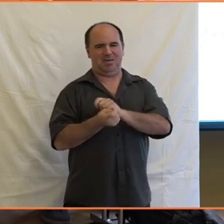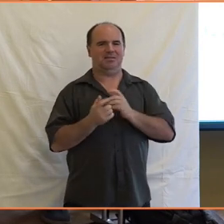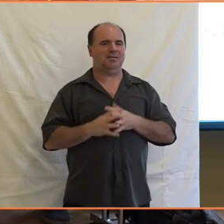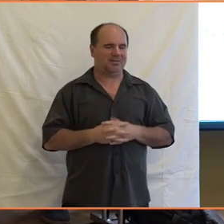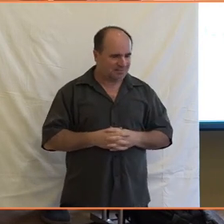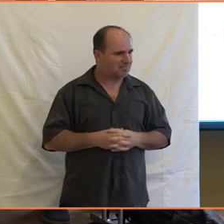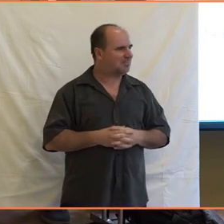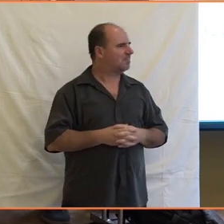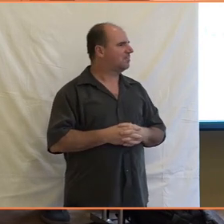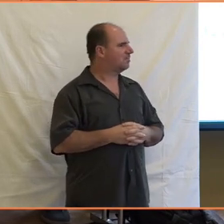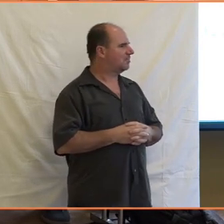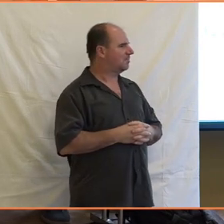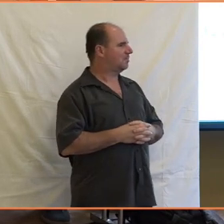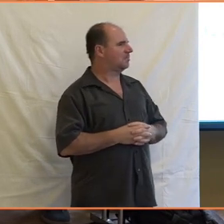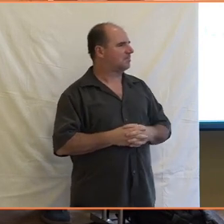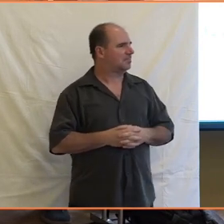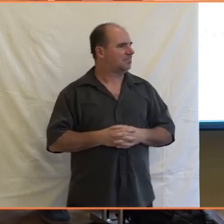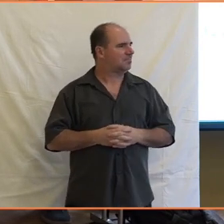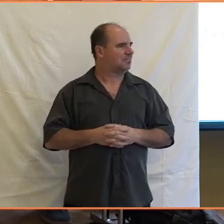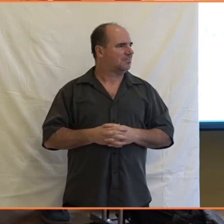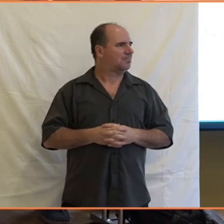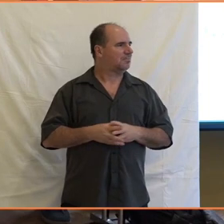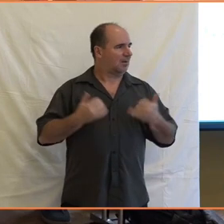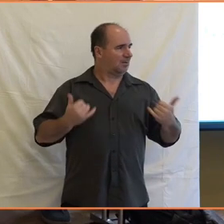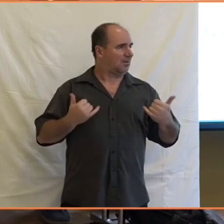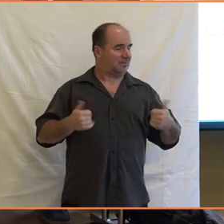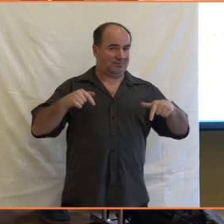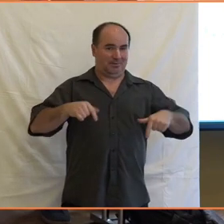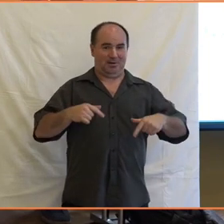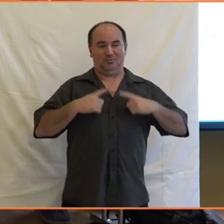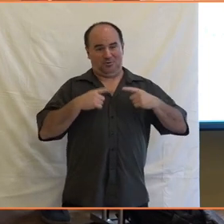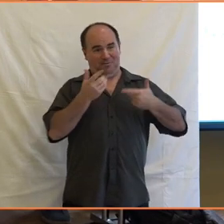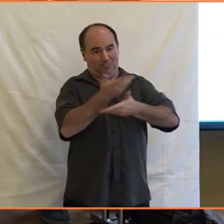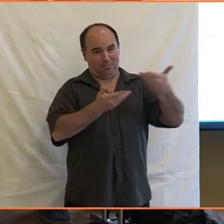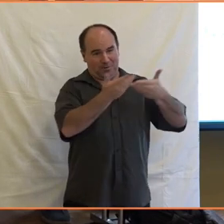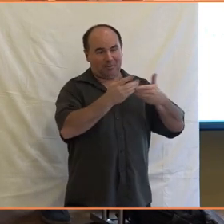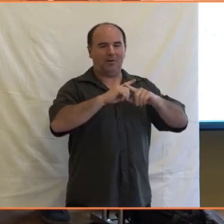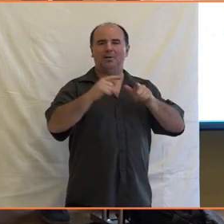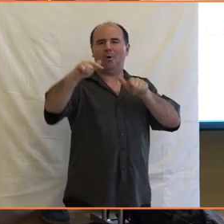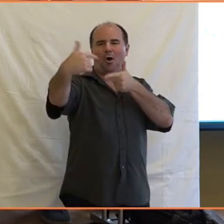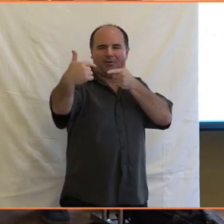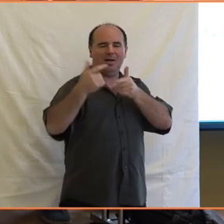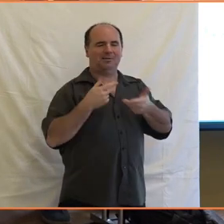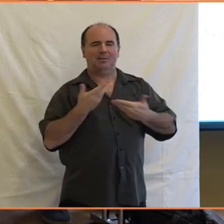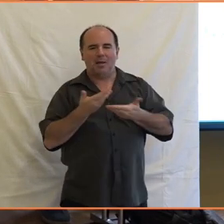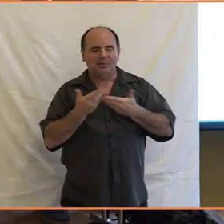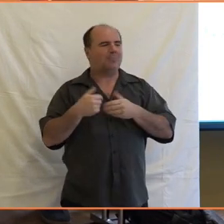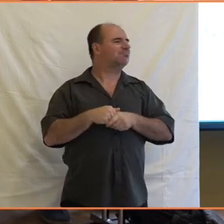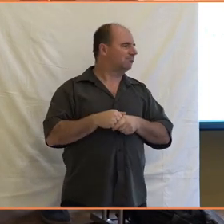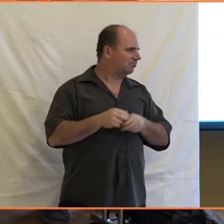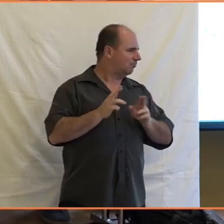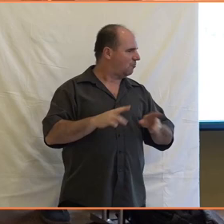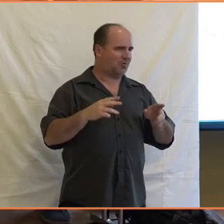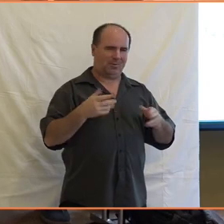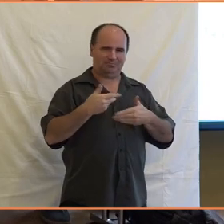tady živě v budově ve Voršilské 1 nebo online, pokud následujete na YouTube. Tak